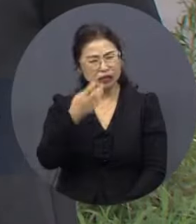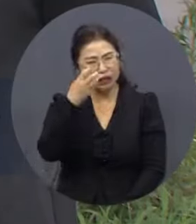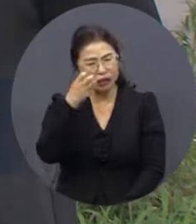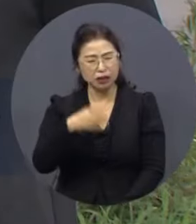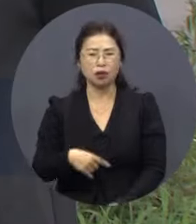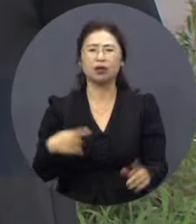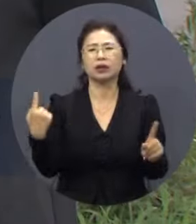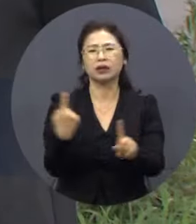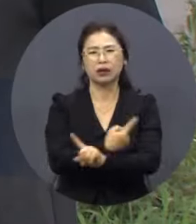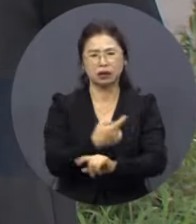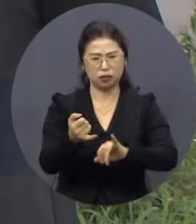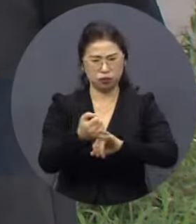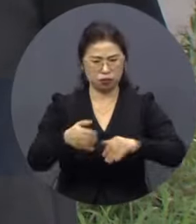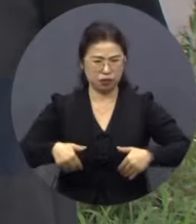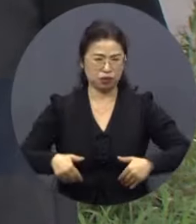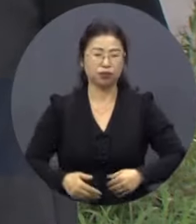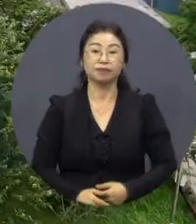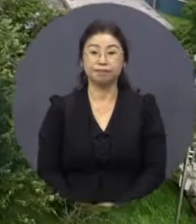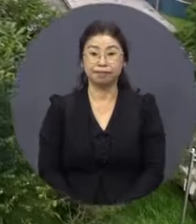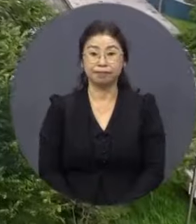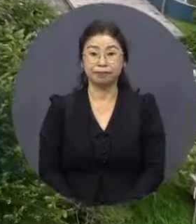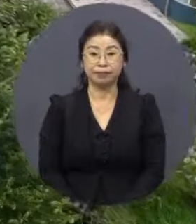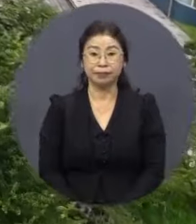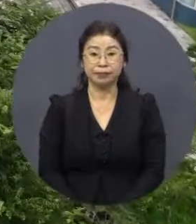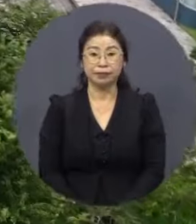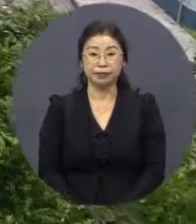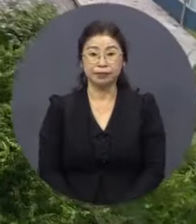좀 개선의 여지가 많이 있다고 생각합니다.